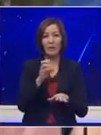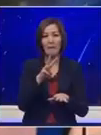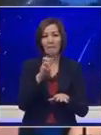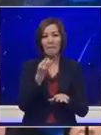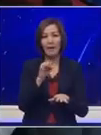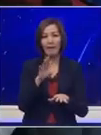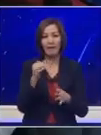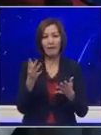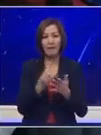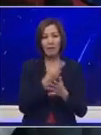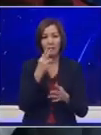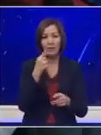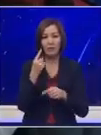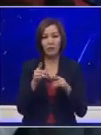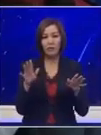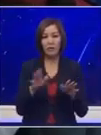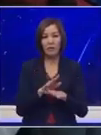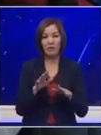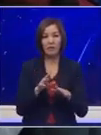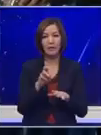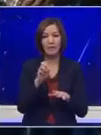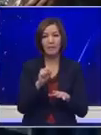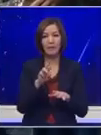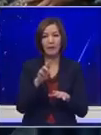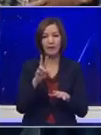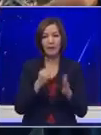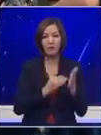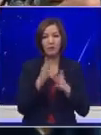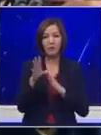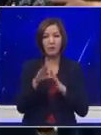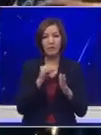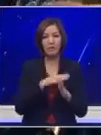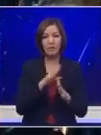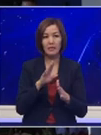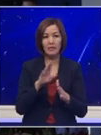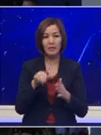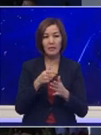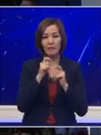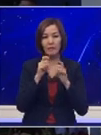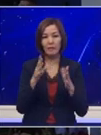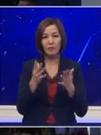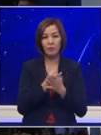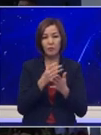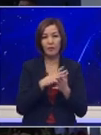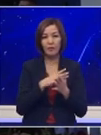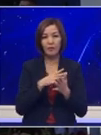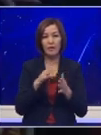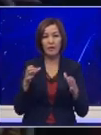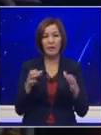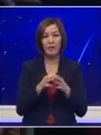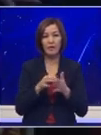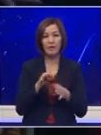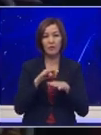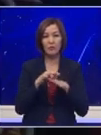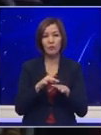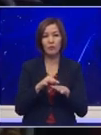Ал дәстүрлі ән аталымында қазылар тегіс Баян Жұбановаға жоғары баға берді. Бас жүлде иеленді. Оркестрдің сүйемелдеуімен ән айтуда